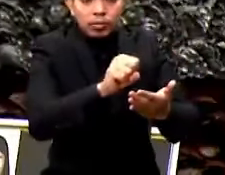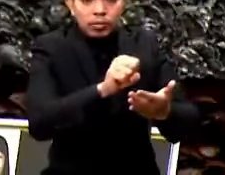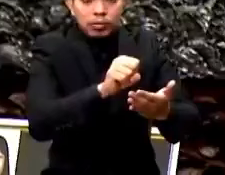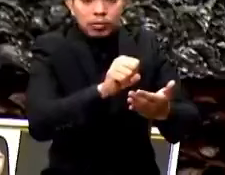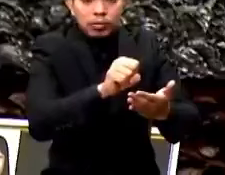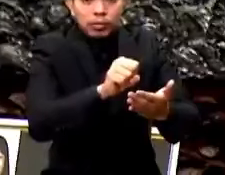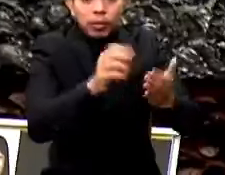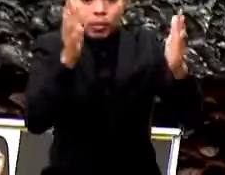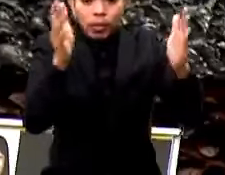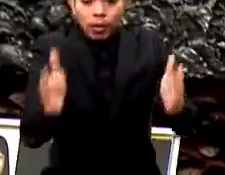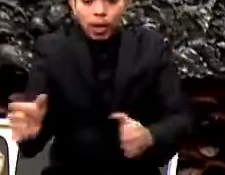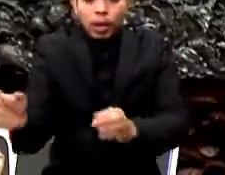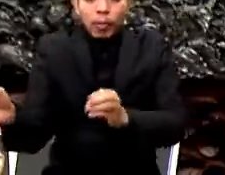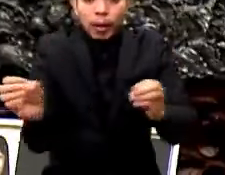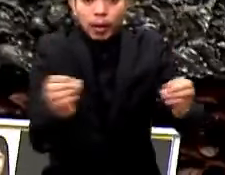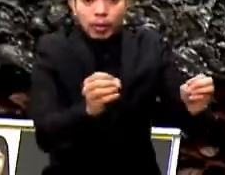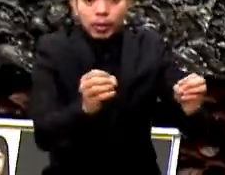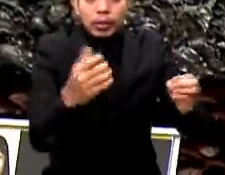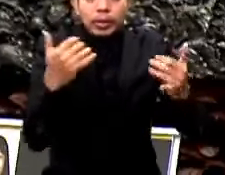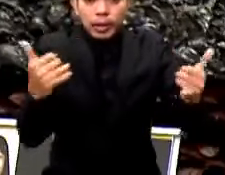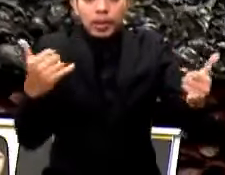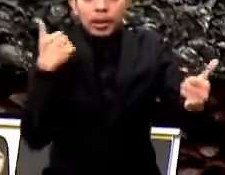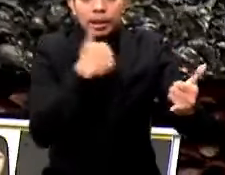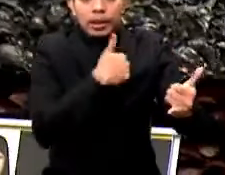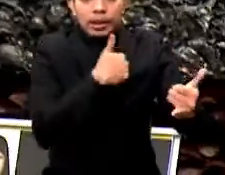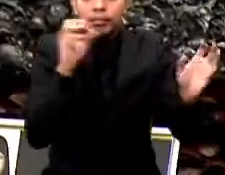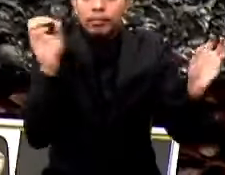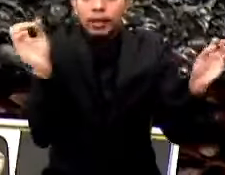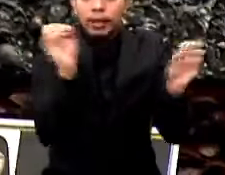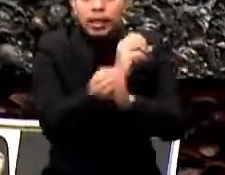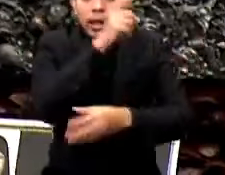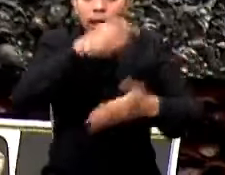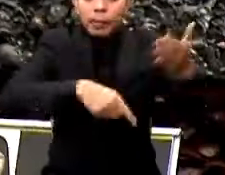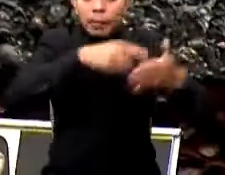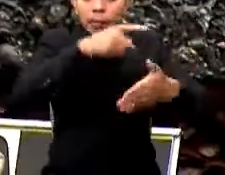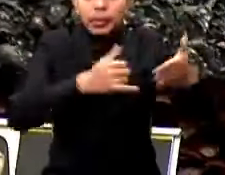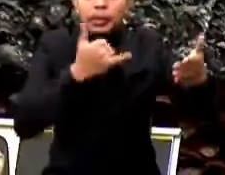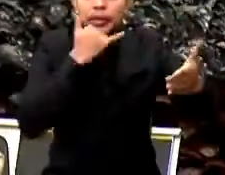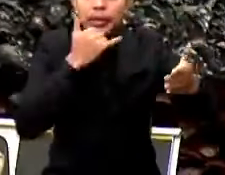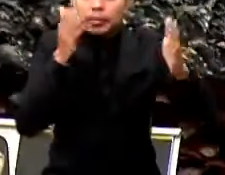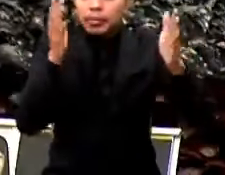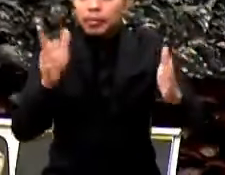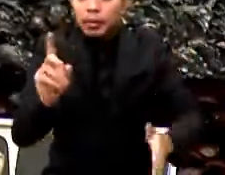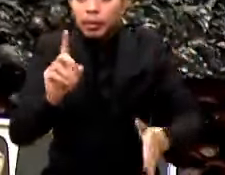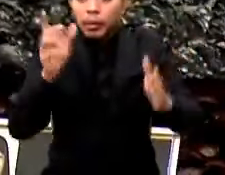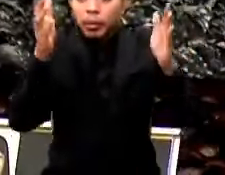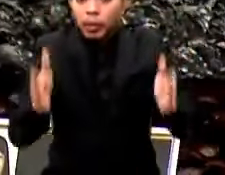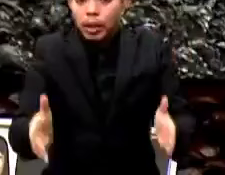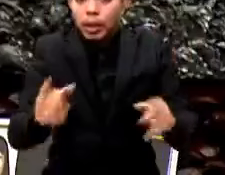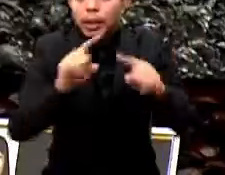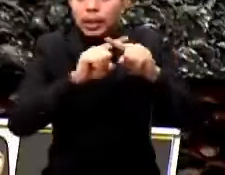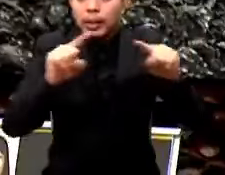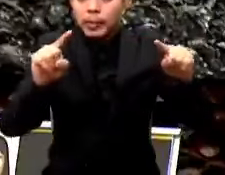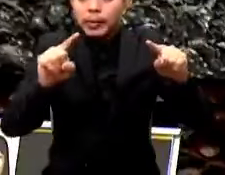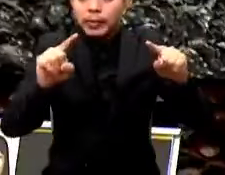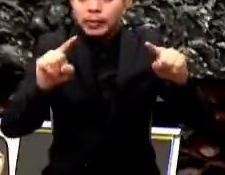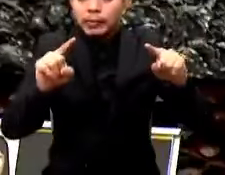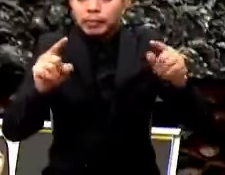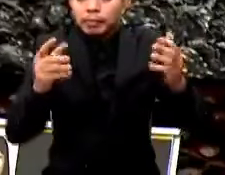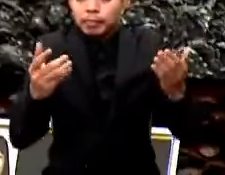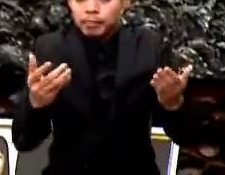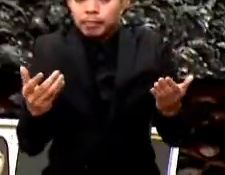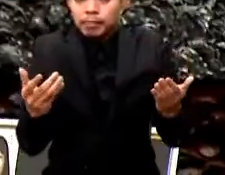sebagai pihak penganjur dan kita setakat sekarang kita tidak meletakkan mana-mana kesalahan pada mana-mana pihak namun tentu sekali dari